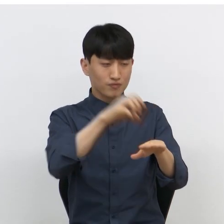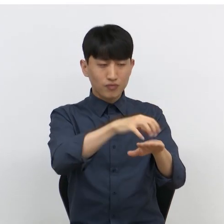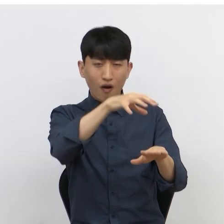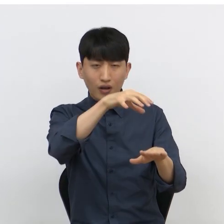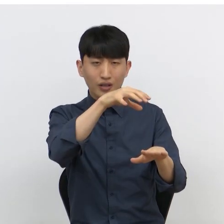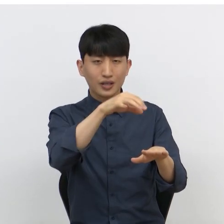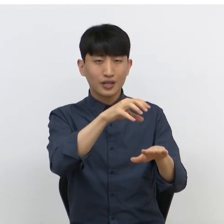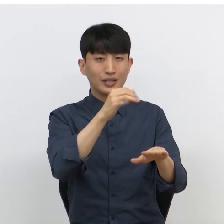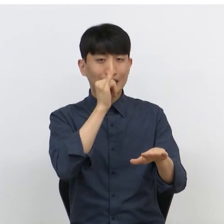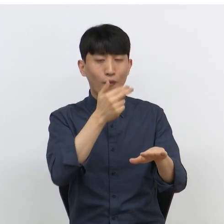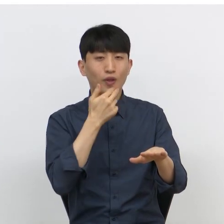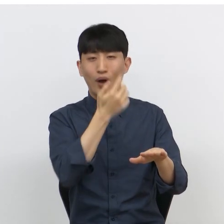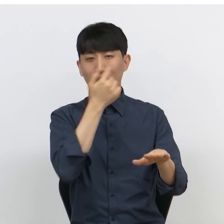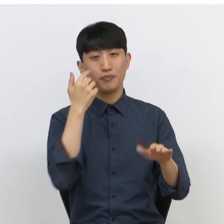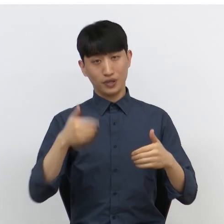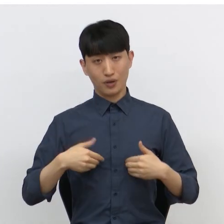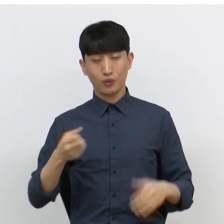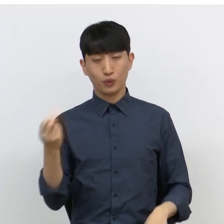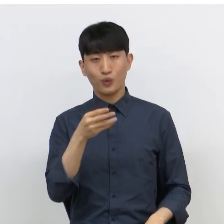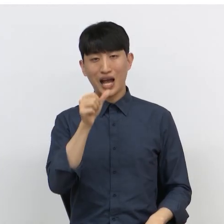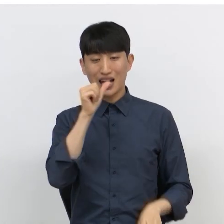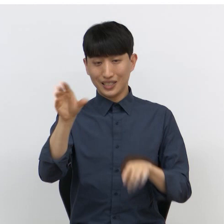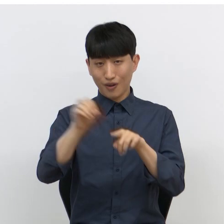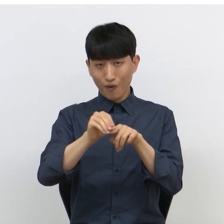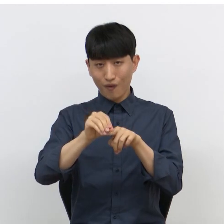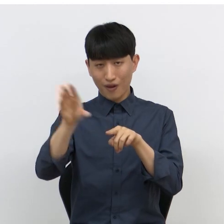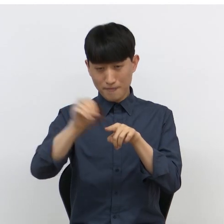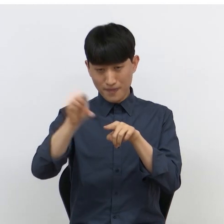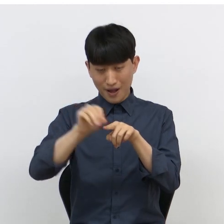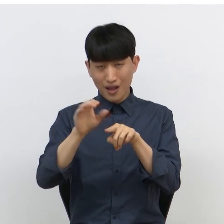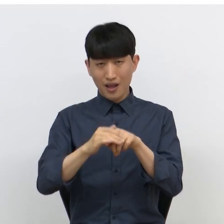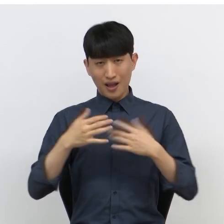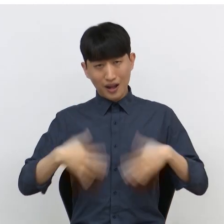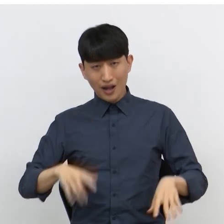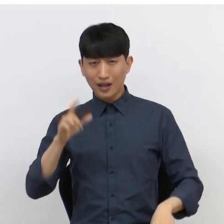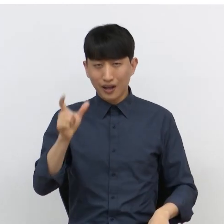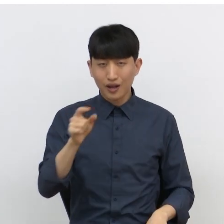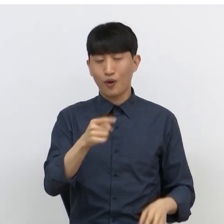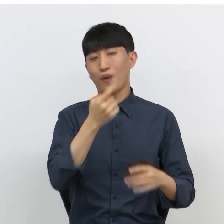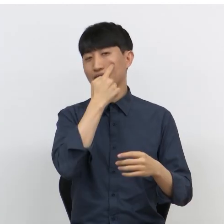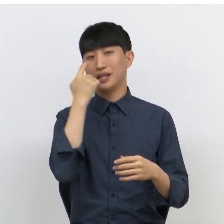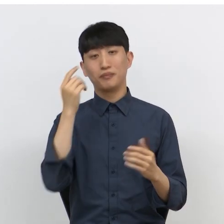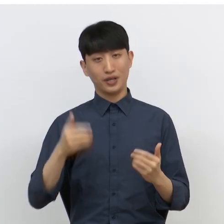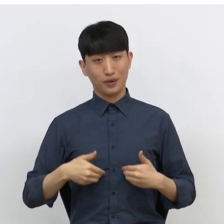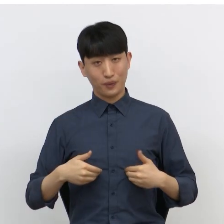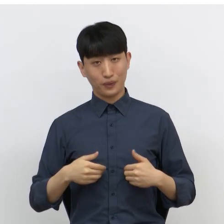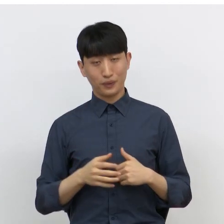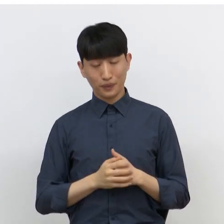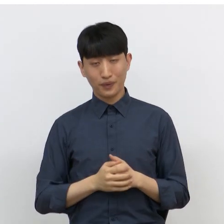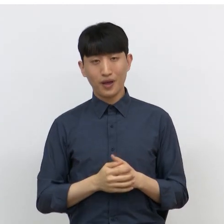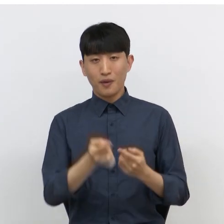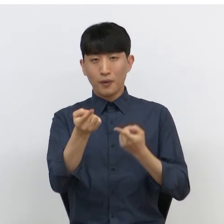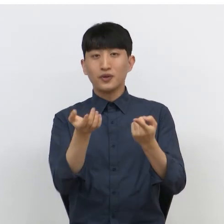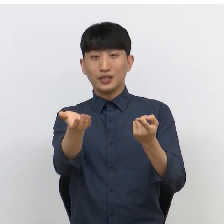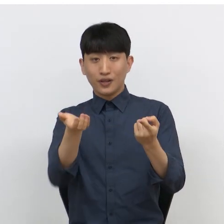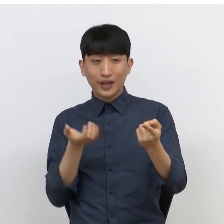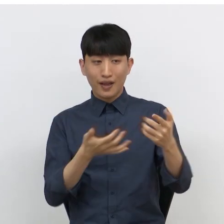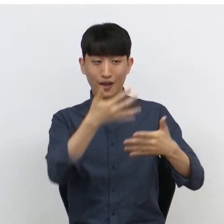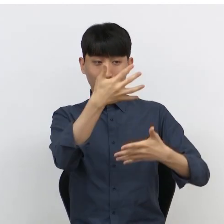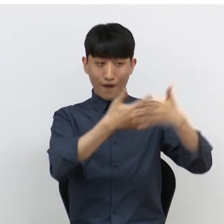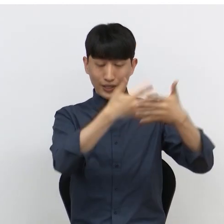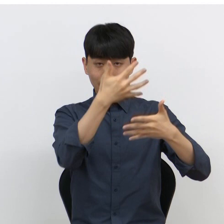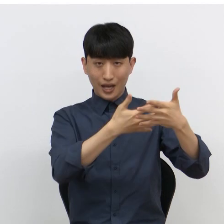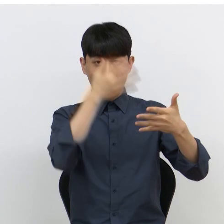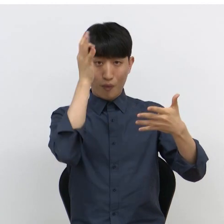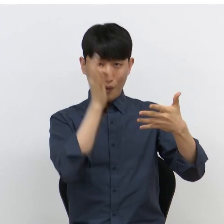너무 센지 세지 않은지 이거 확인을 해야 되고요. 그 다음에 또 매핑 전에 영상 촬영 결과를 토대로